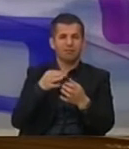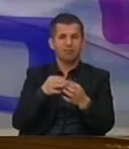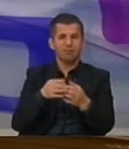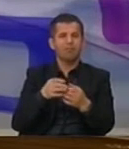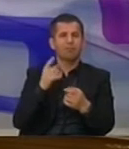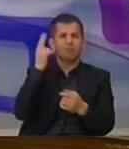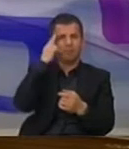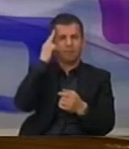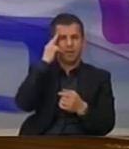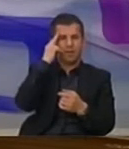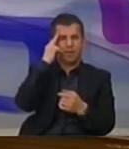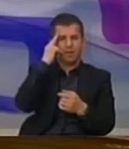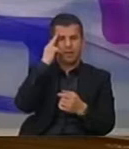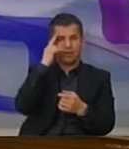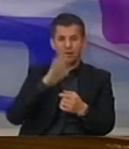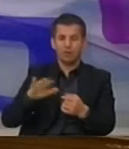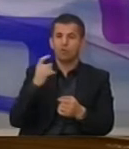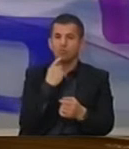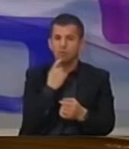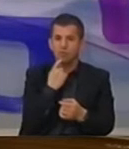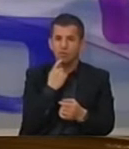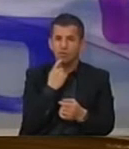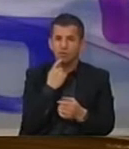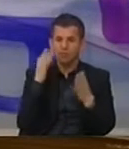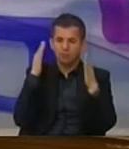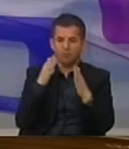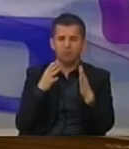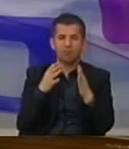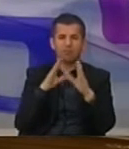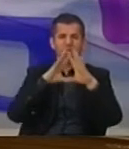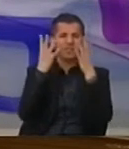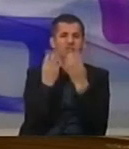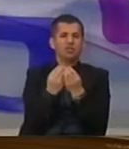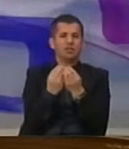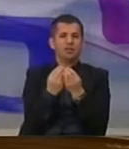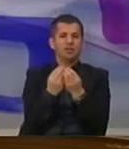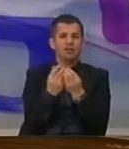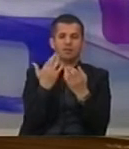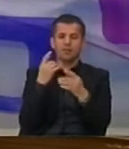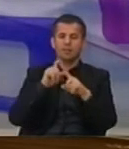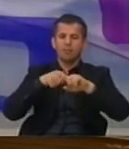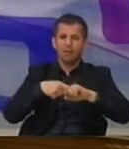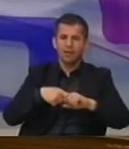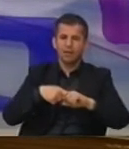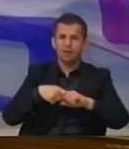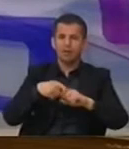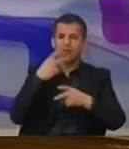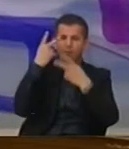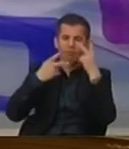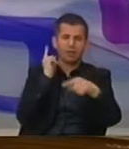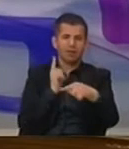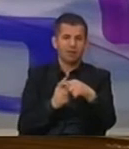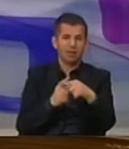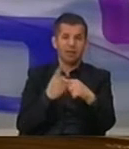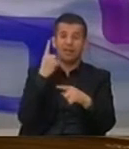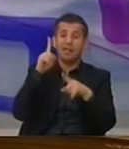është njohur në gjuhën e sektorit, bashkëdarimin e të gjitha pajisjeve të qitjes për të vërtetuar nëse